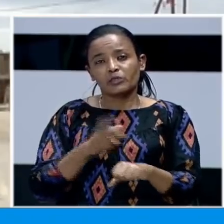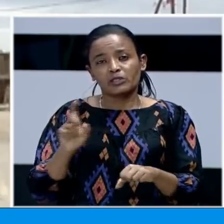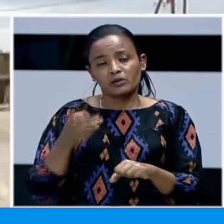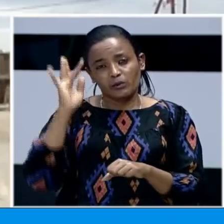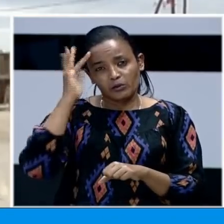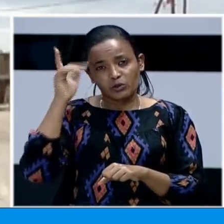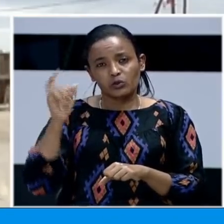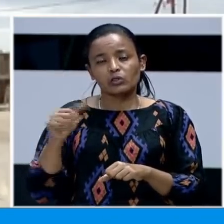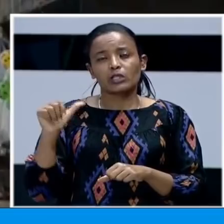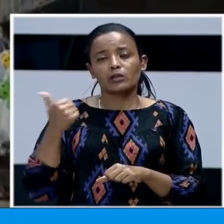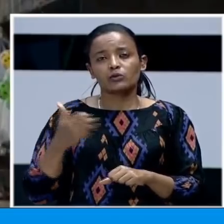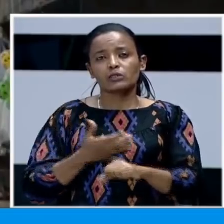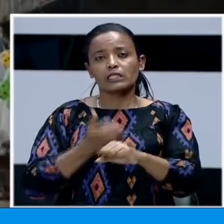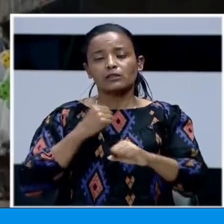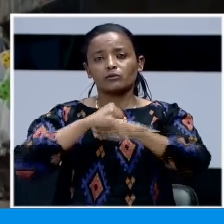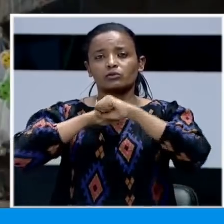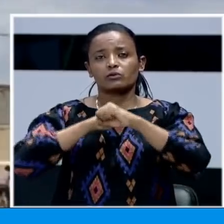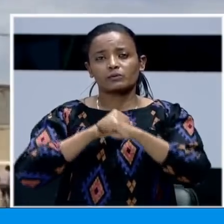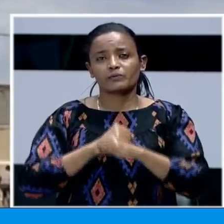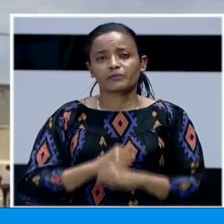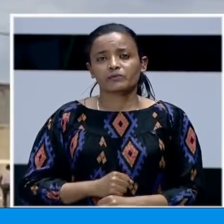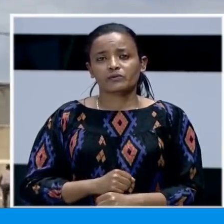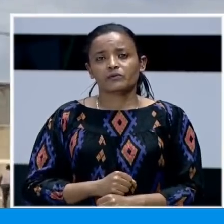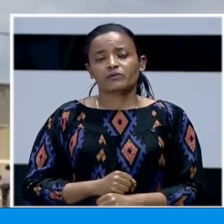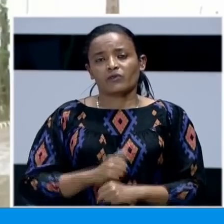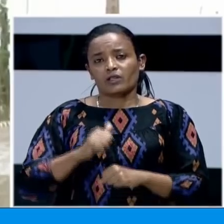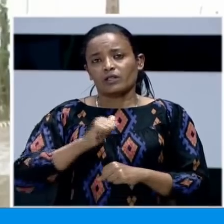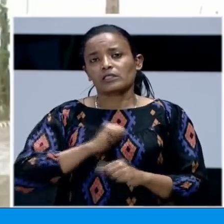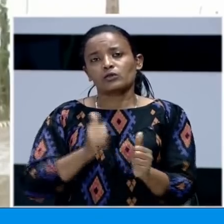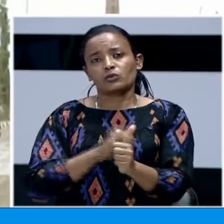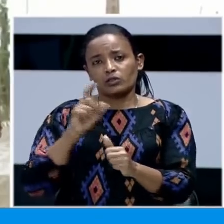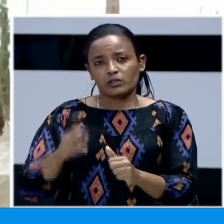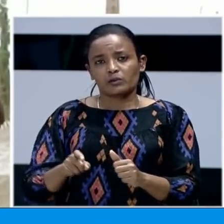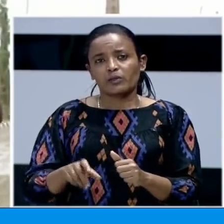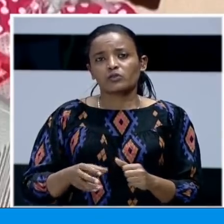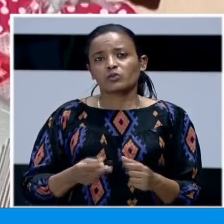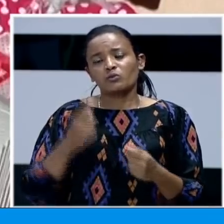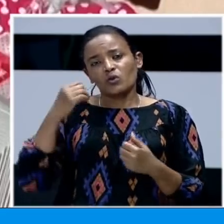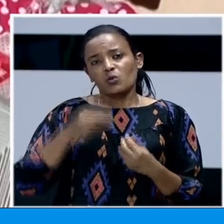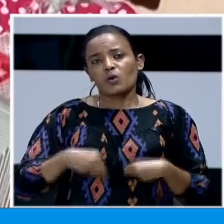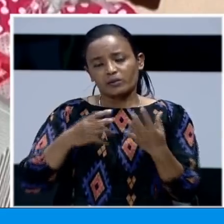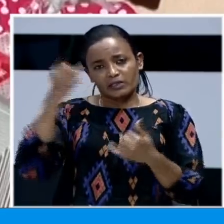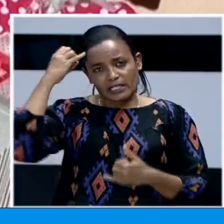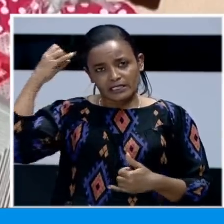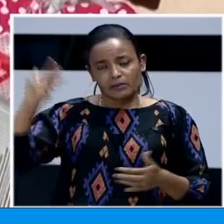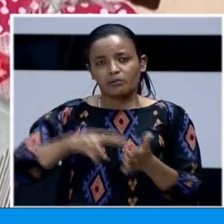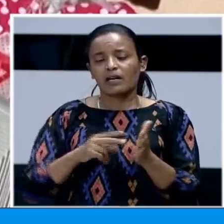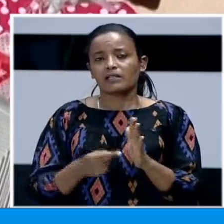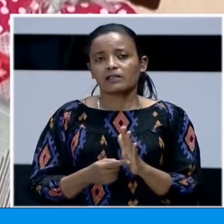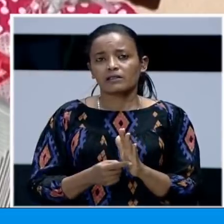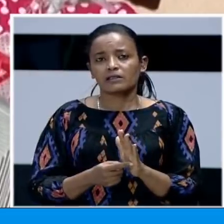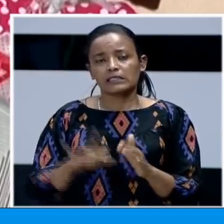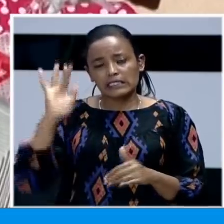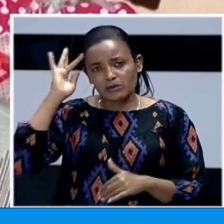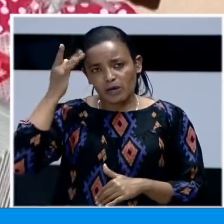بمخانم قالوتون قدام النت نمكل خالهم عسرنا كسعوي قبائلهم أزوم هابتريتهم مالت زحمام